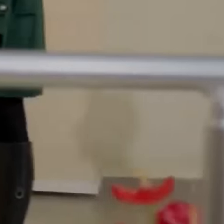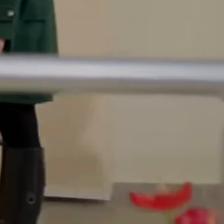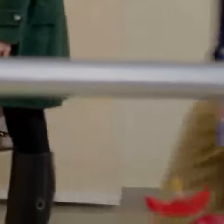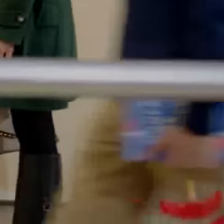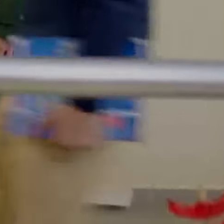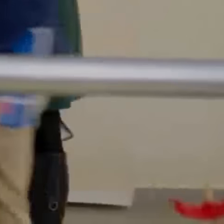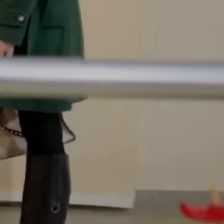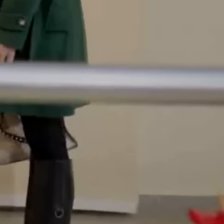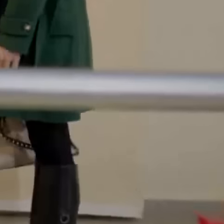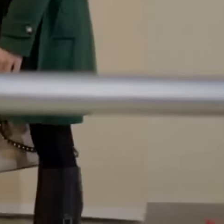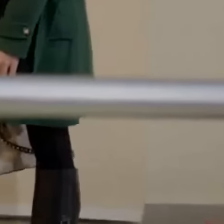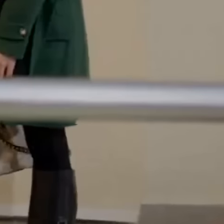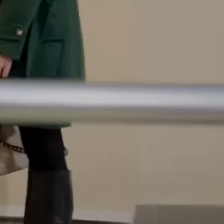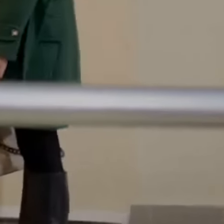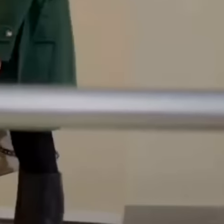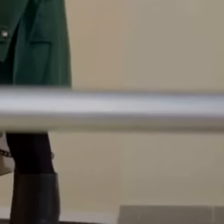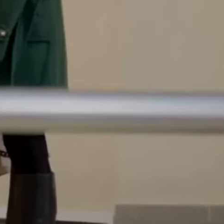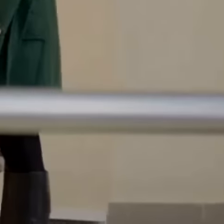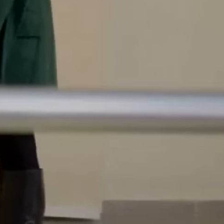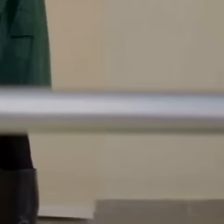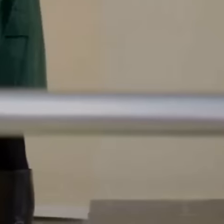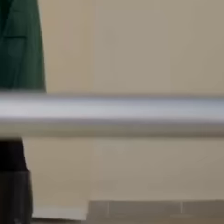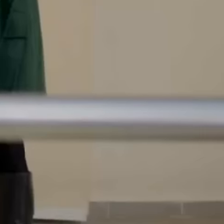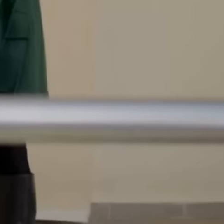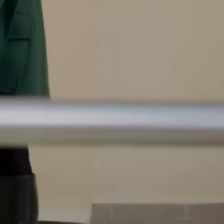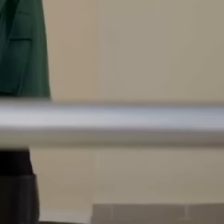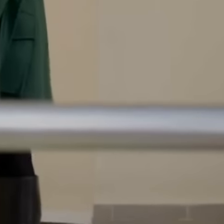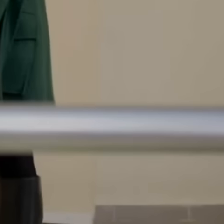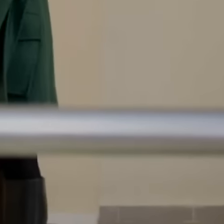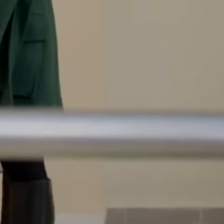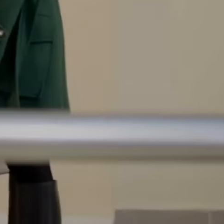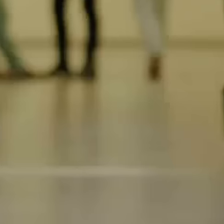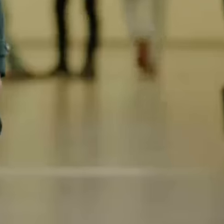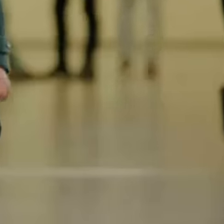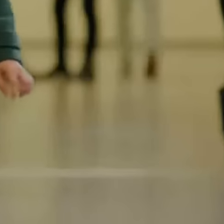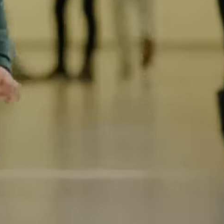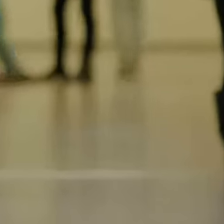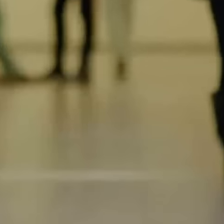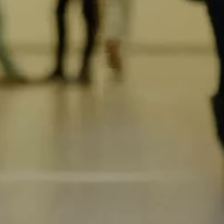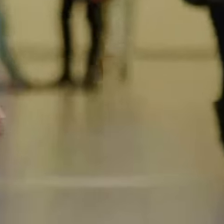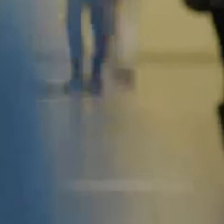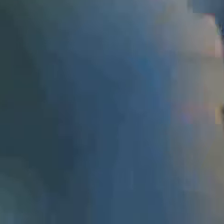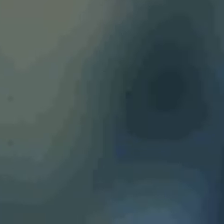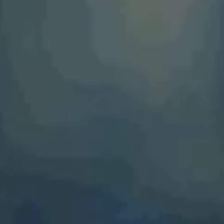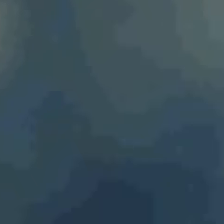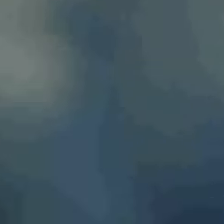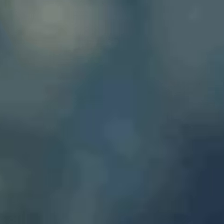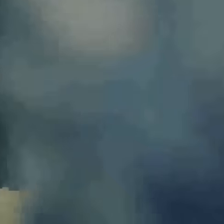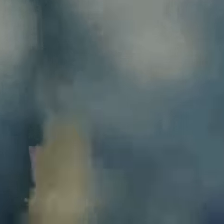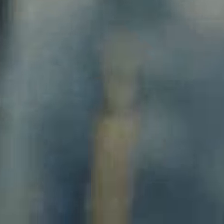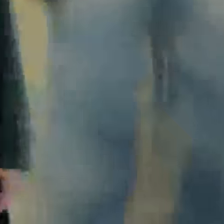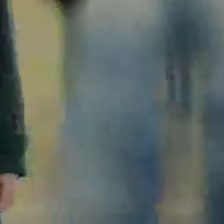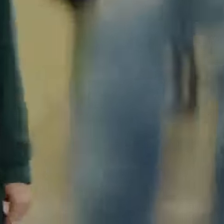Fahriye sınıftan çıkarken karşılaştılar. Reyhan şirinlik yaparken Fahriye pas vermeden arkasını dönüp yürüdü. Reyhan